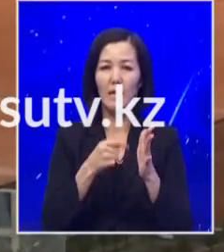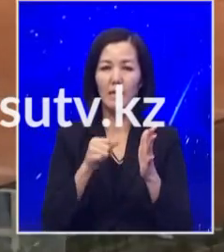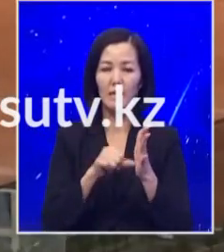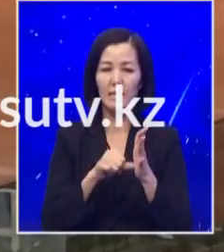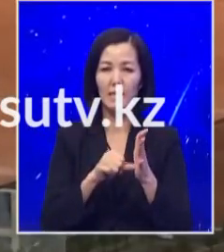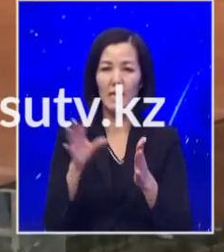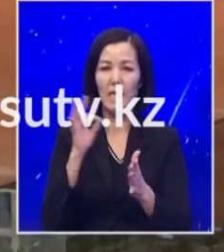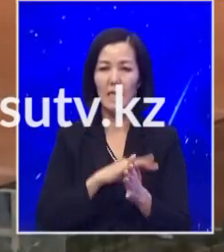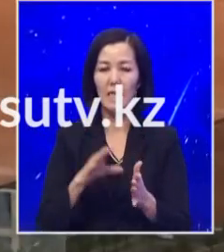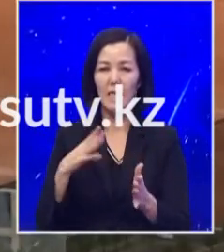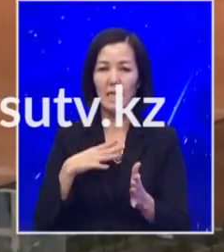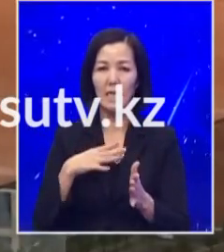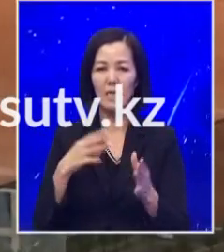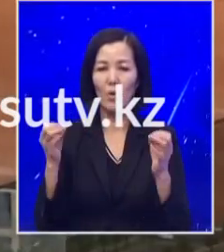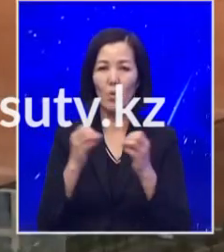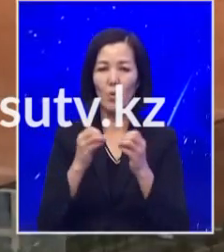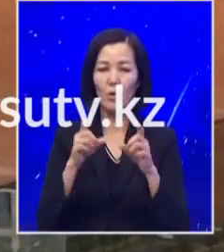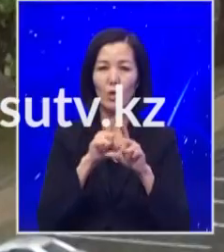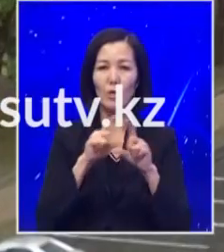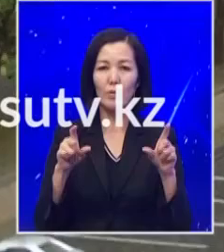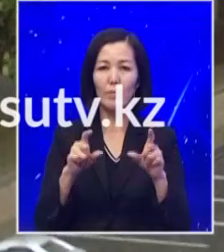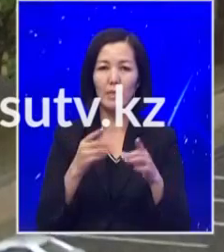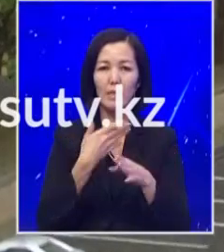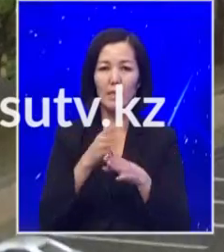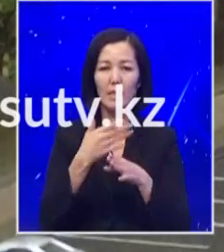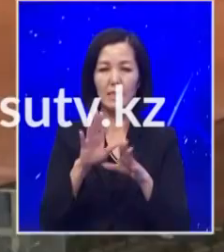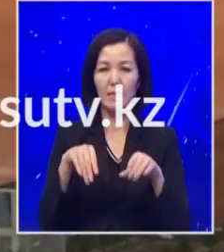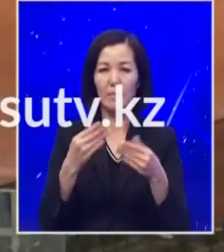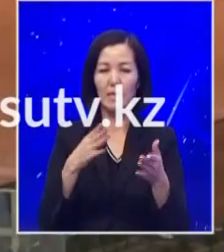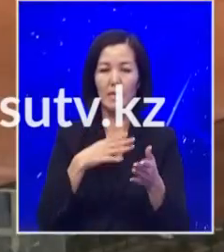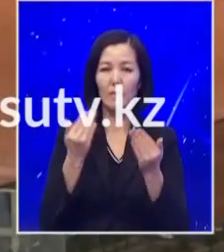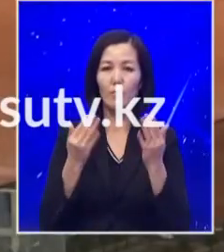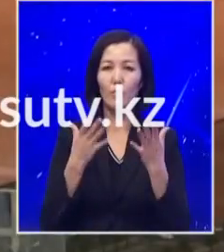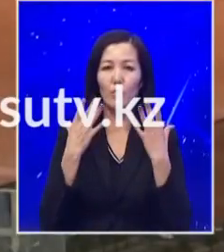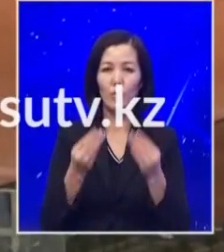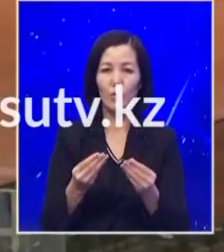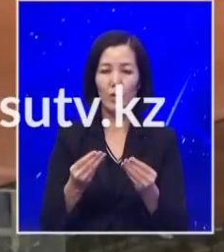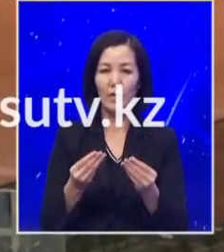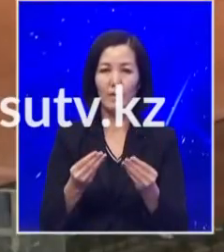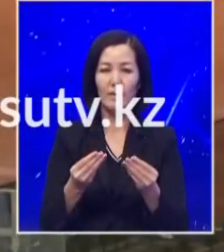игерілді. 10 субъектілерге несие берілді. Бүгінгі таңда